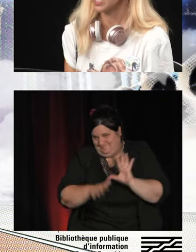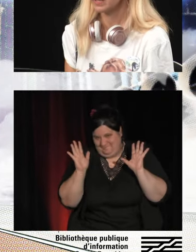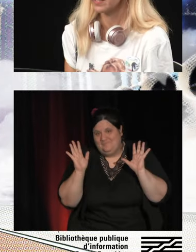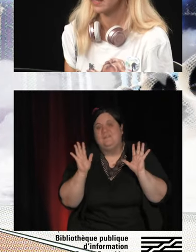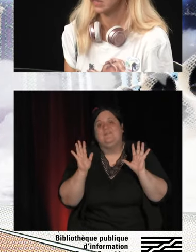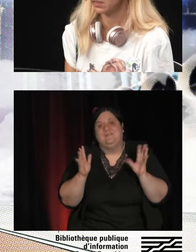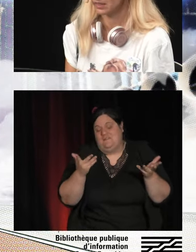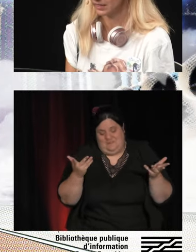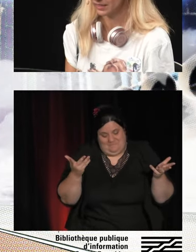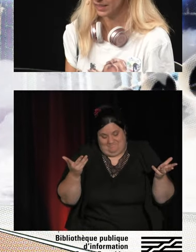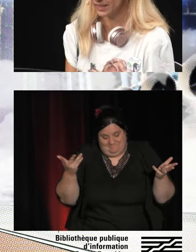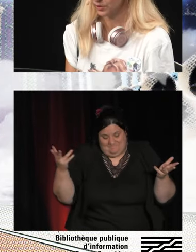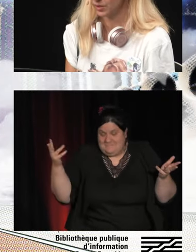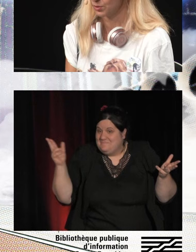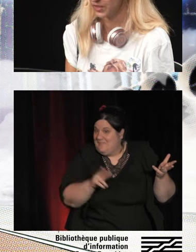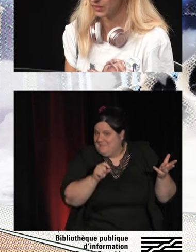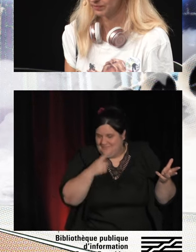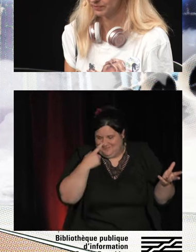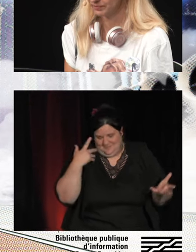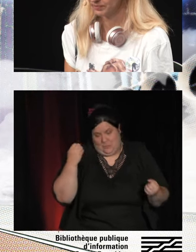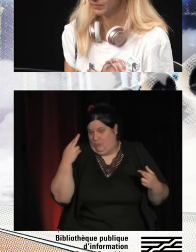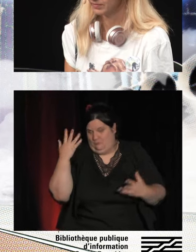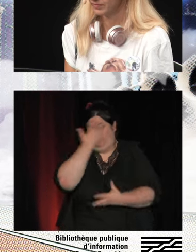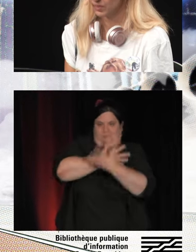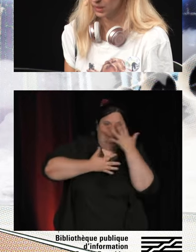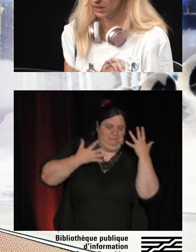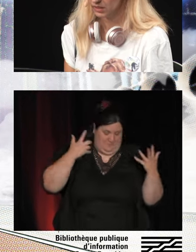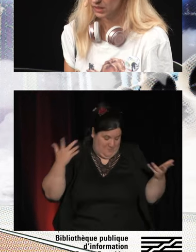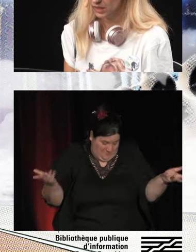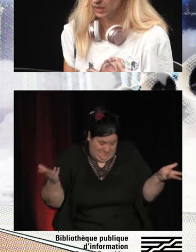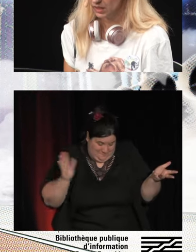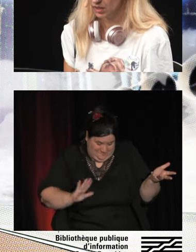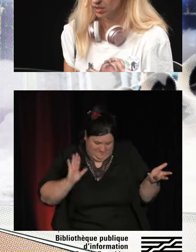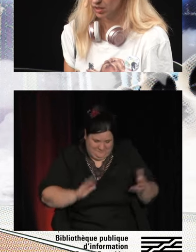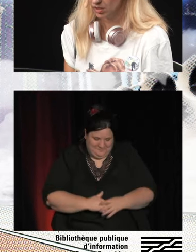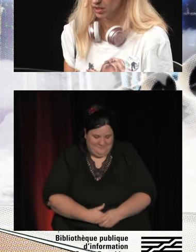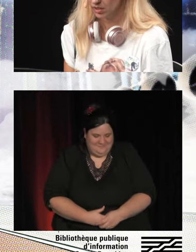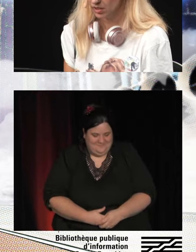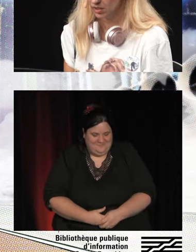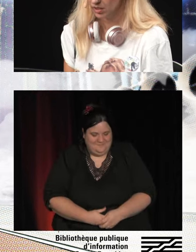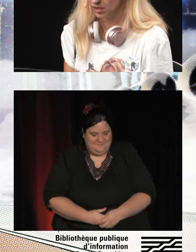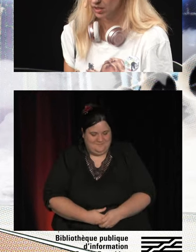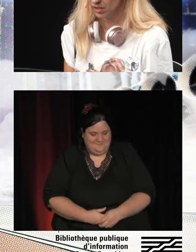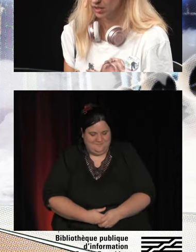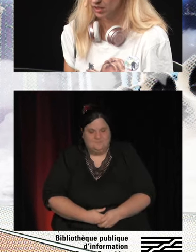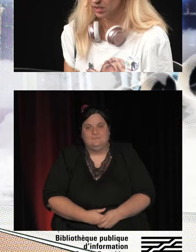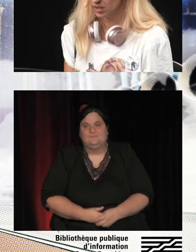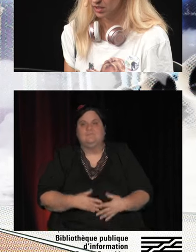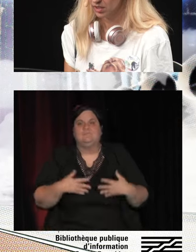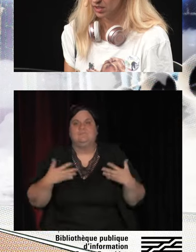C'était sûr que la reprise allait être chaotique. Hop là. Alors...